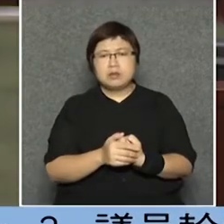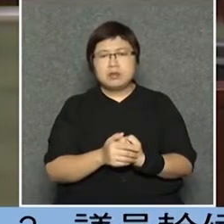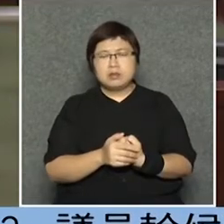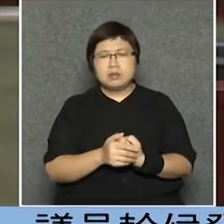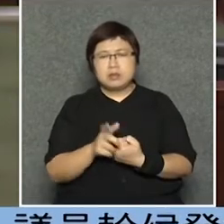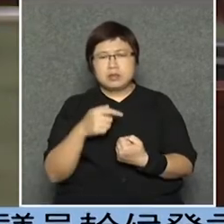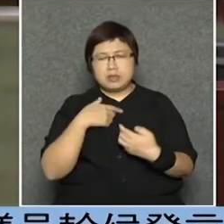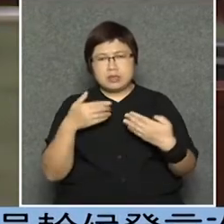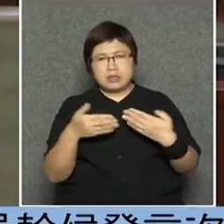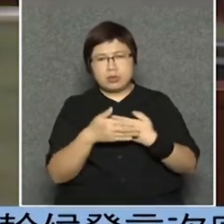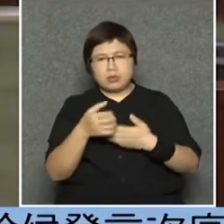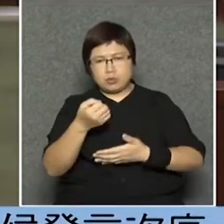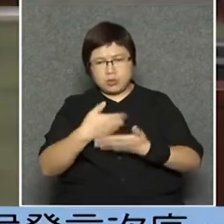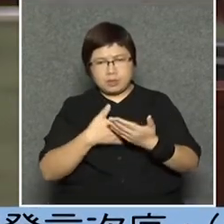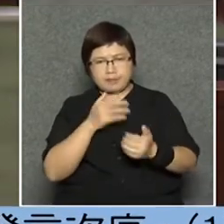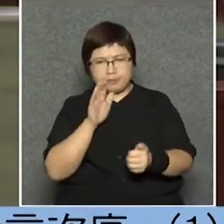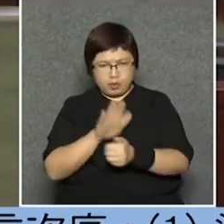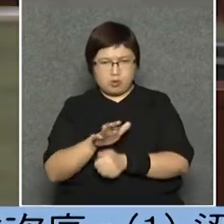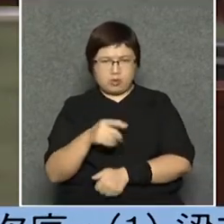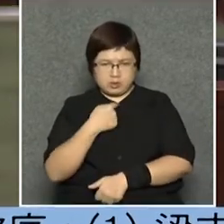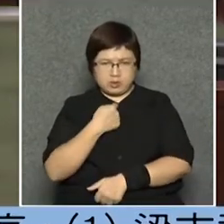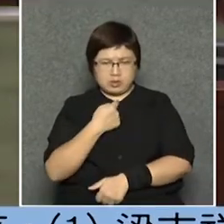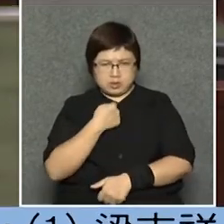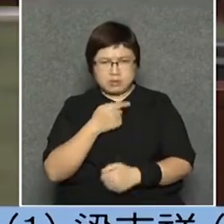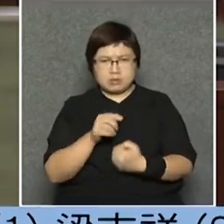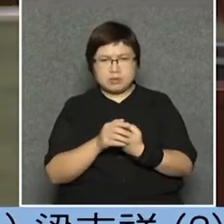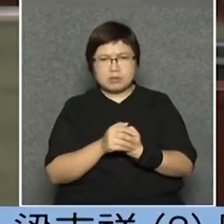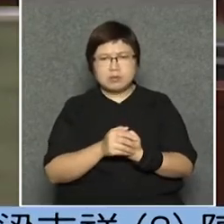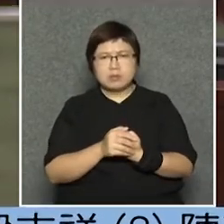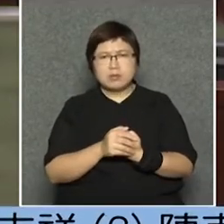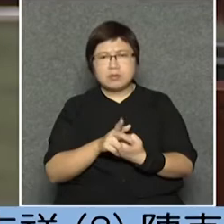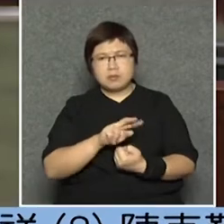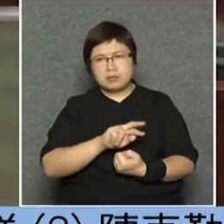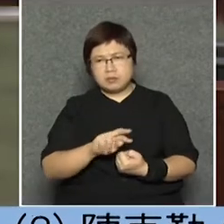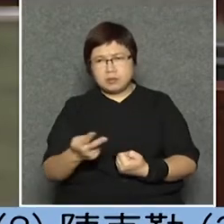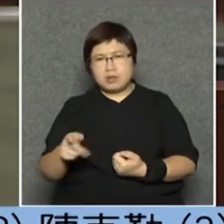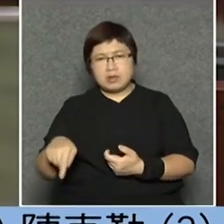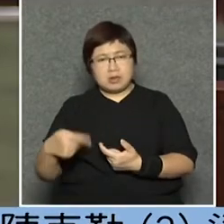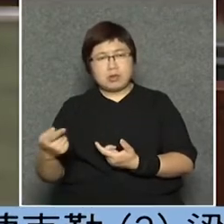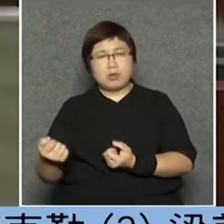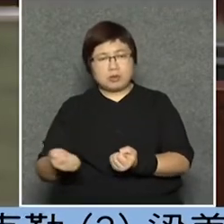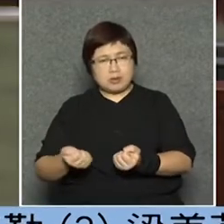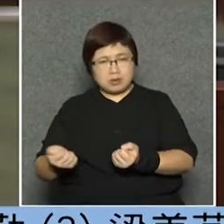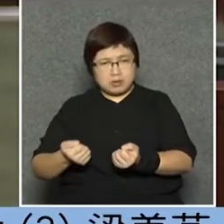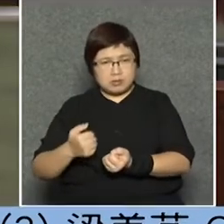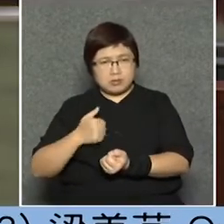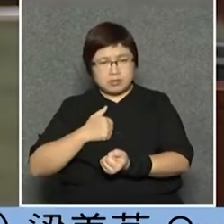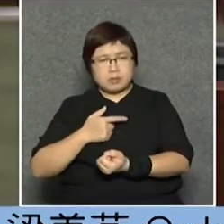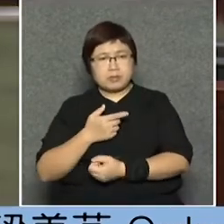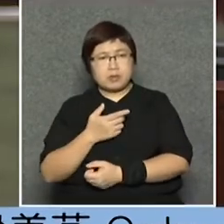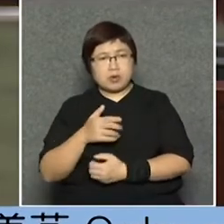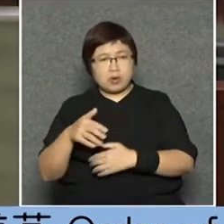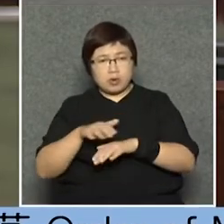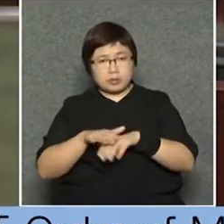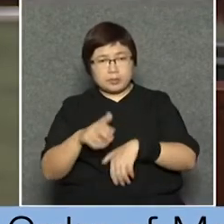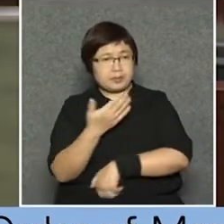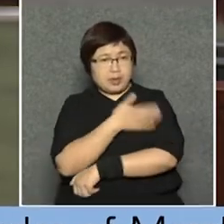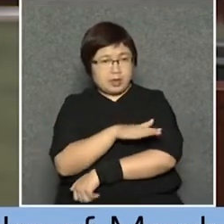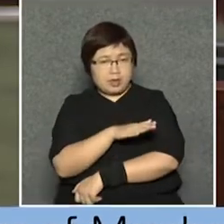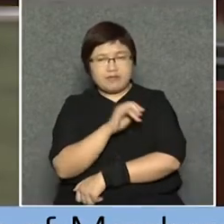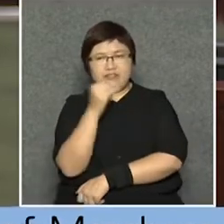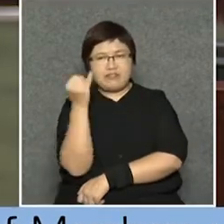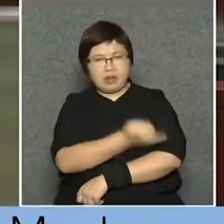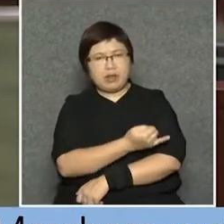交通規則去幫助他啦。即是說你令到那些其他的使用者如果是罔顧安全的時候是會受罰